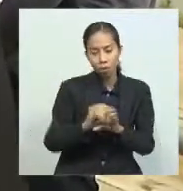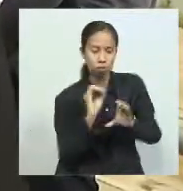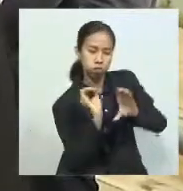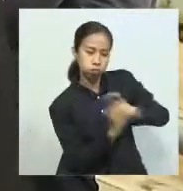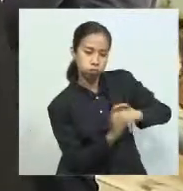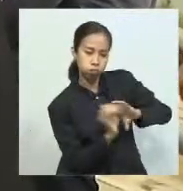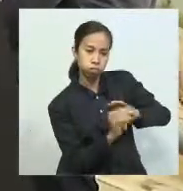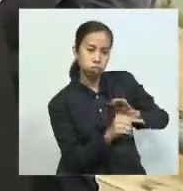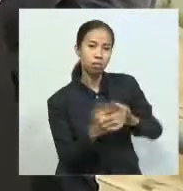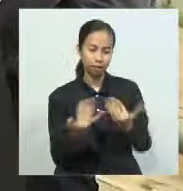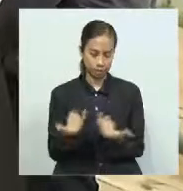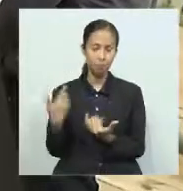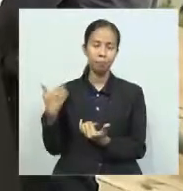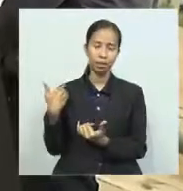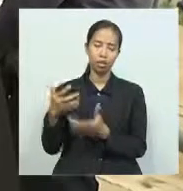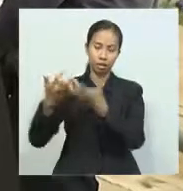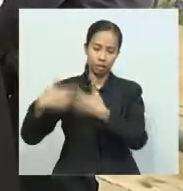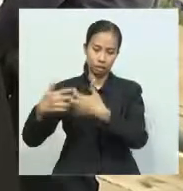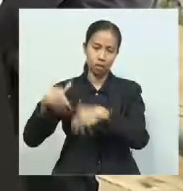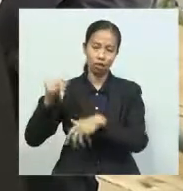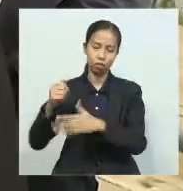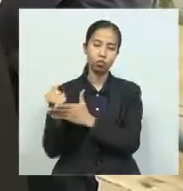ไปช่วยเหลือทางด้านนี้อยู่แล้ว